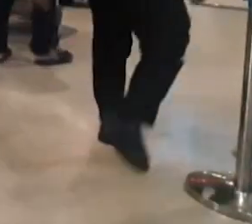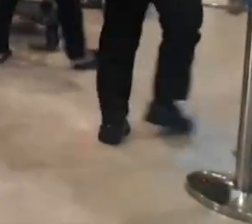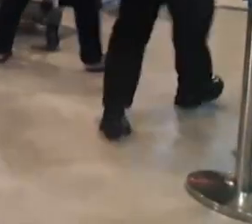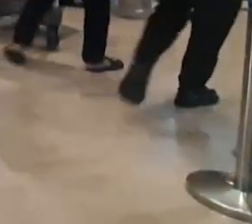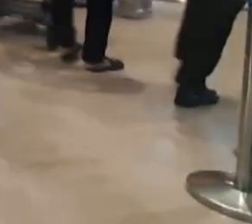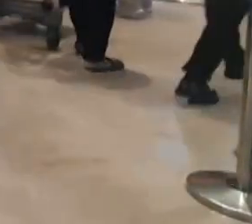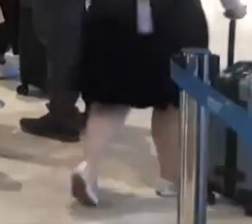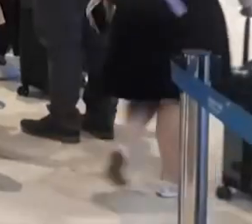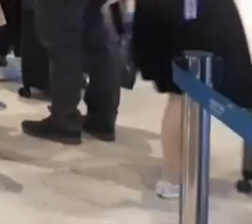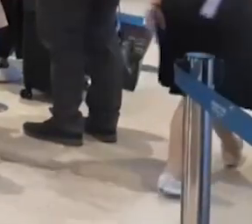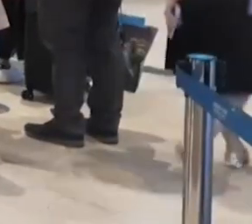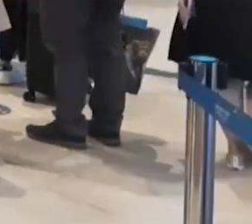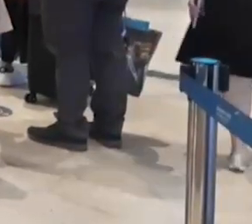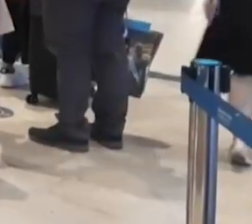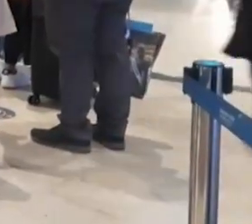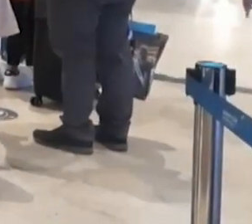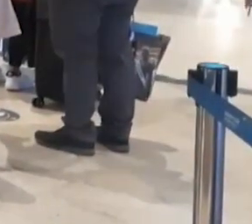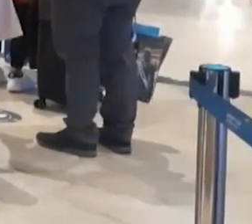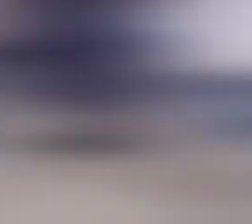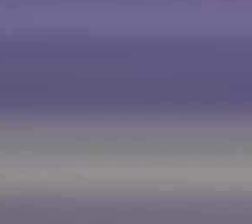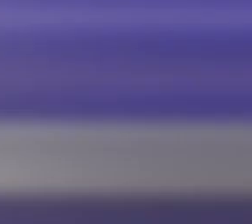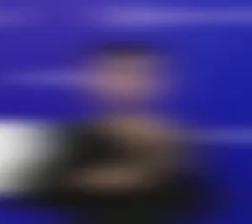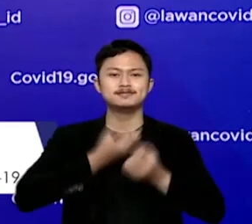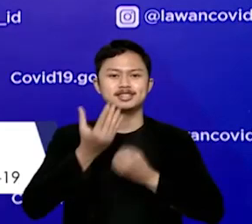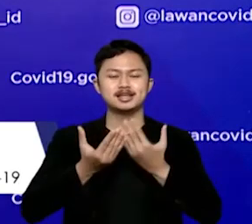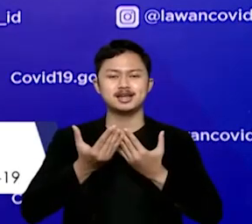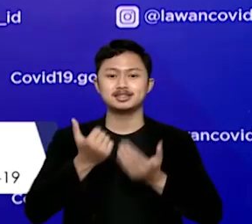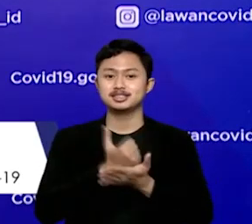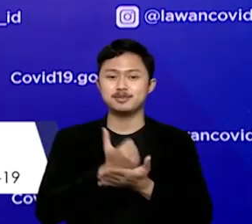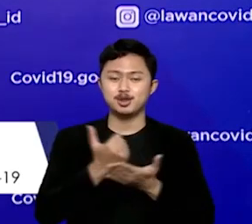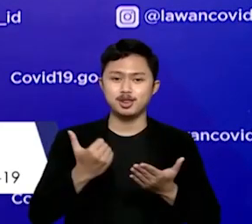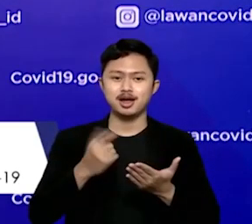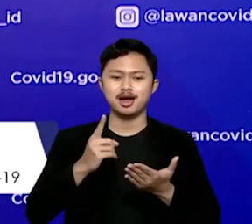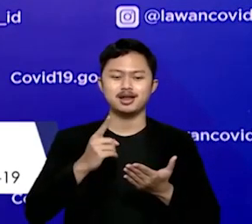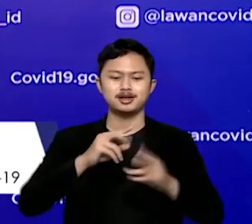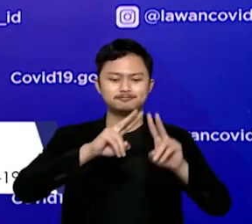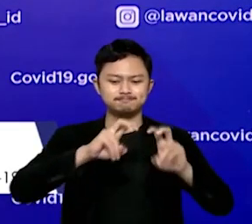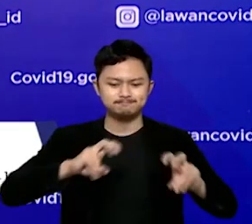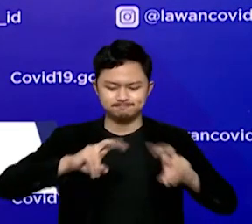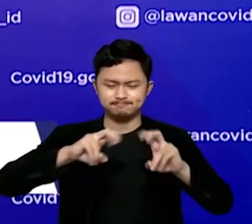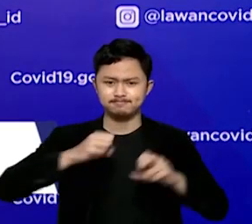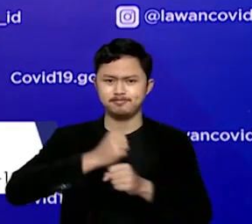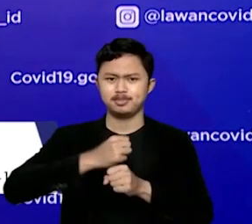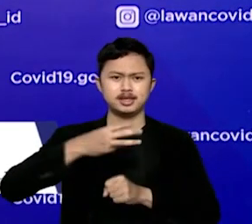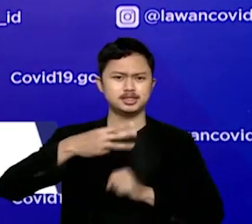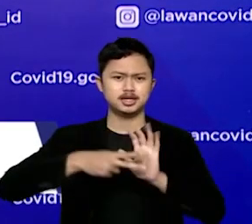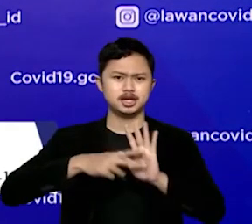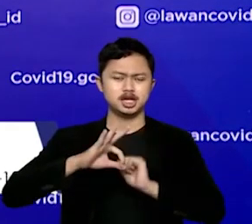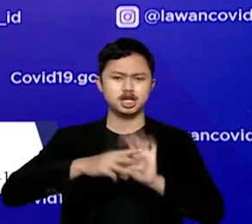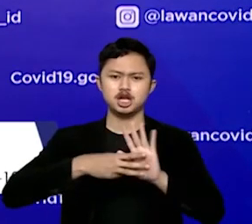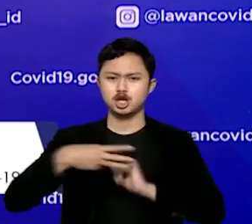pemeriksaan whole genome sequencing dan telah dilaporkan ke GISAID. Bahwa hasil whole genome sequencing yang dilakukan pekan